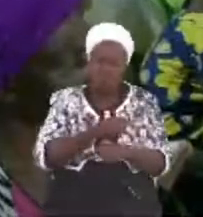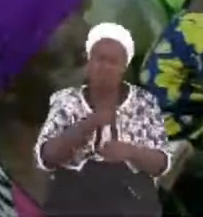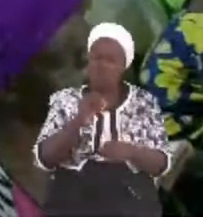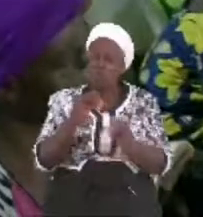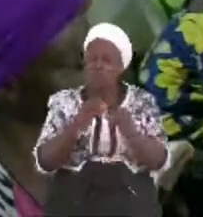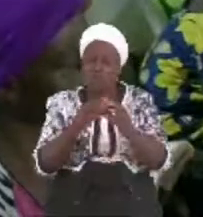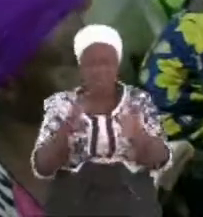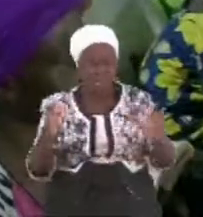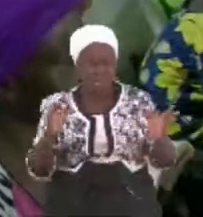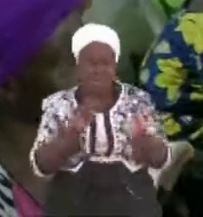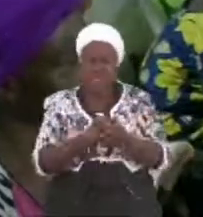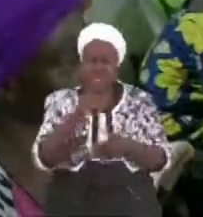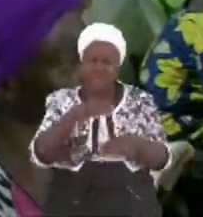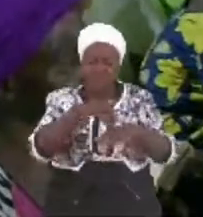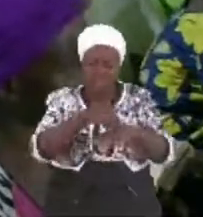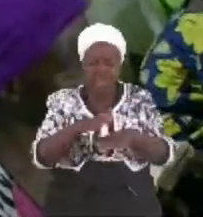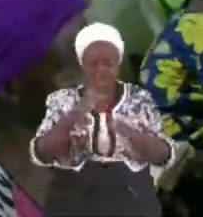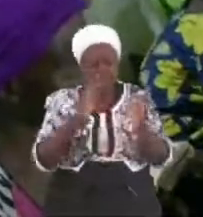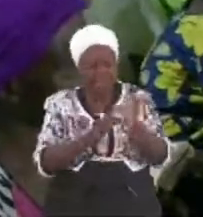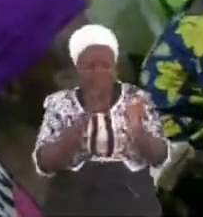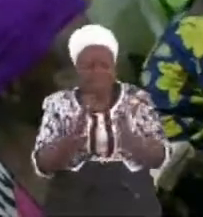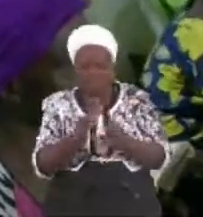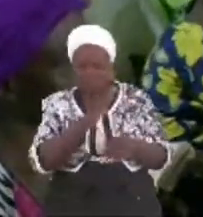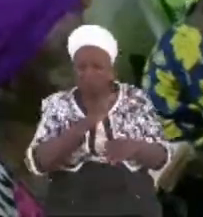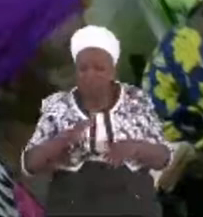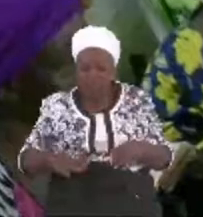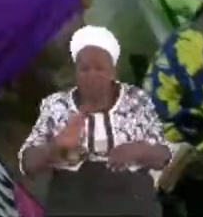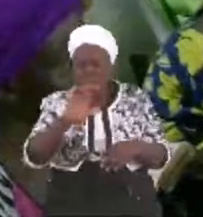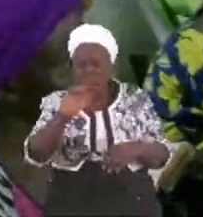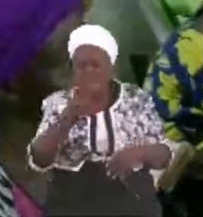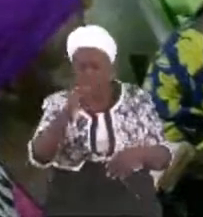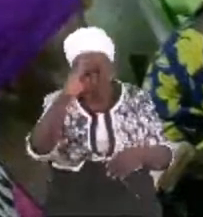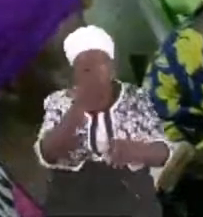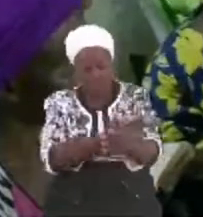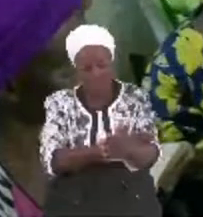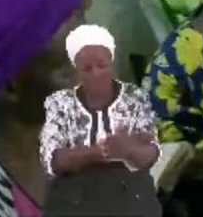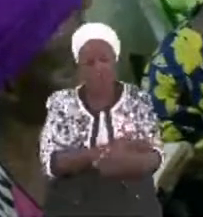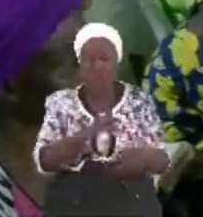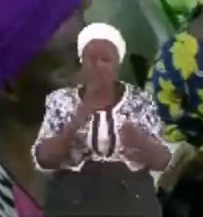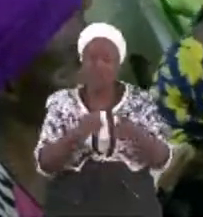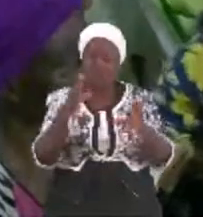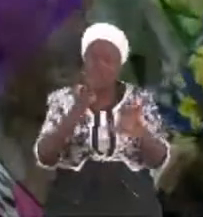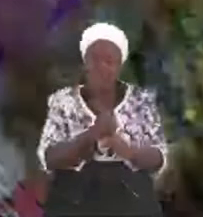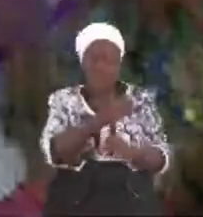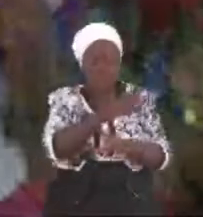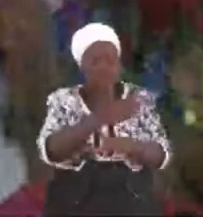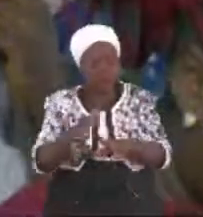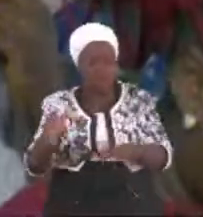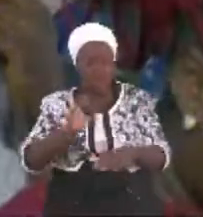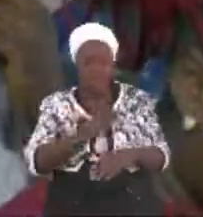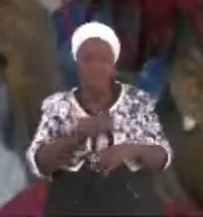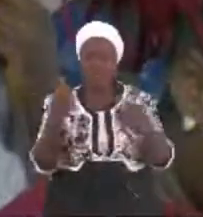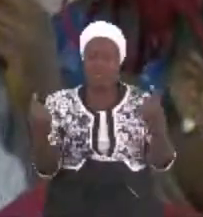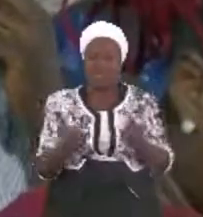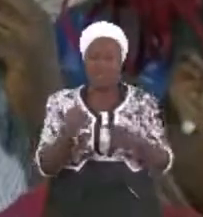aimés que tu as envoyé Jésus-Christ, ton Fils unique, pour ôter nos